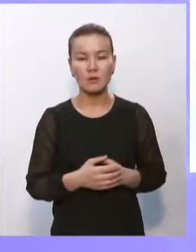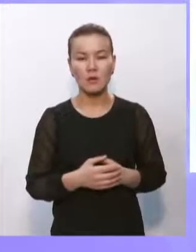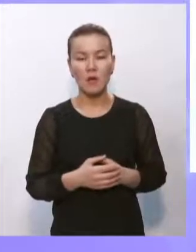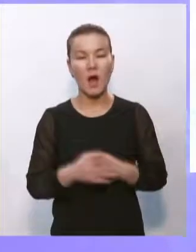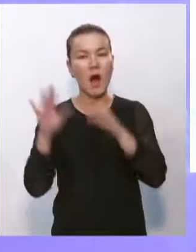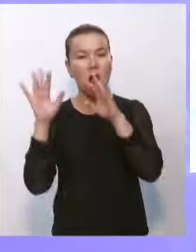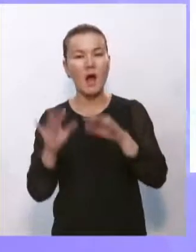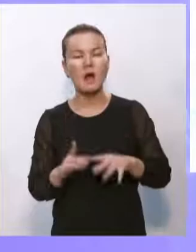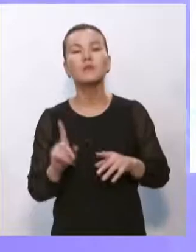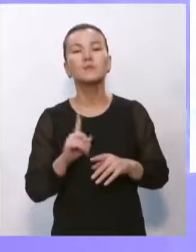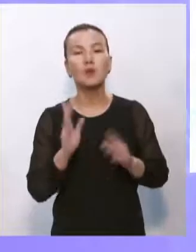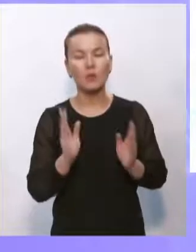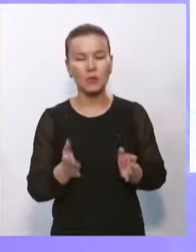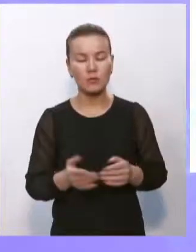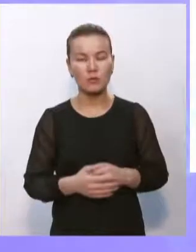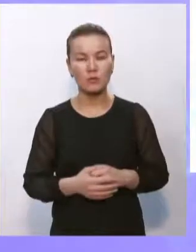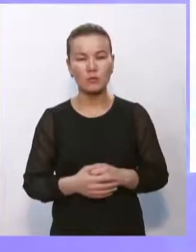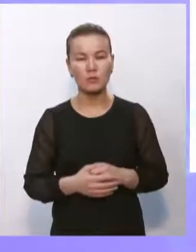Кар эмне болот?